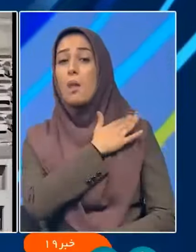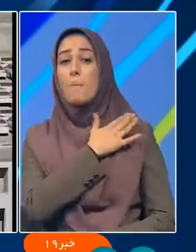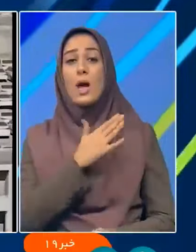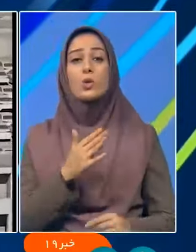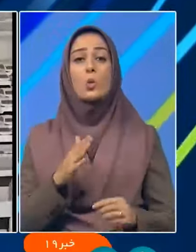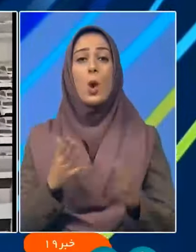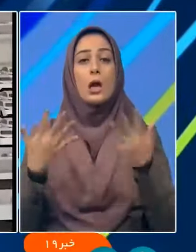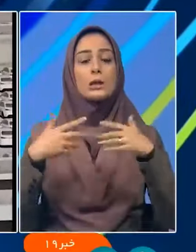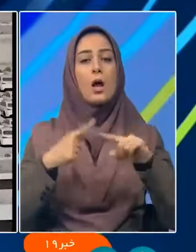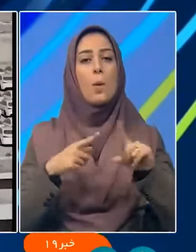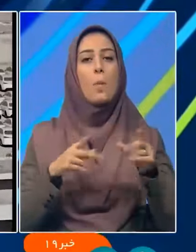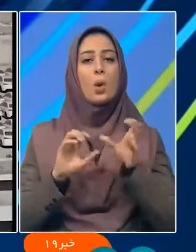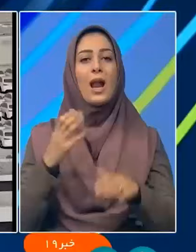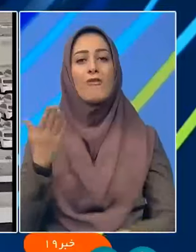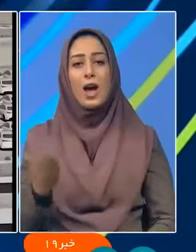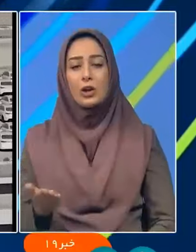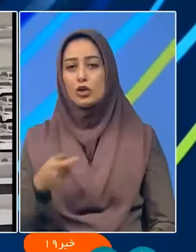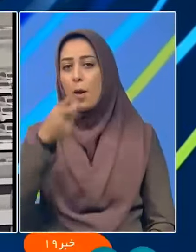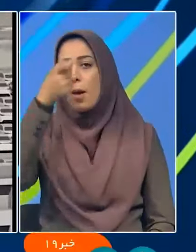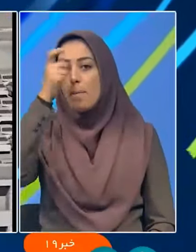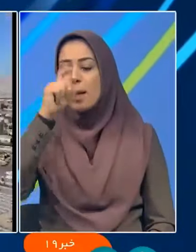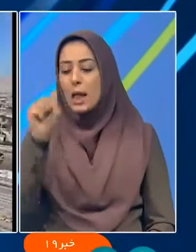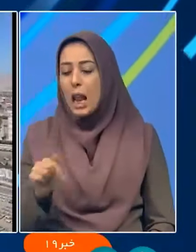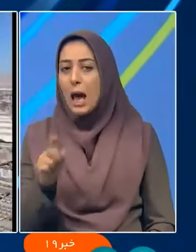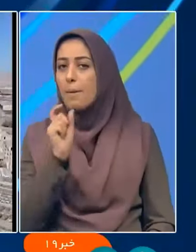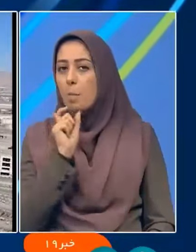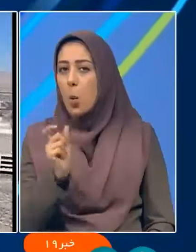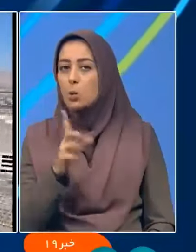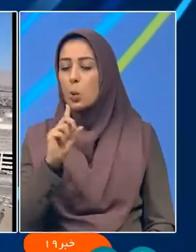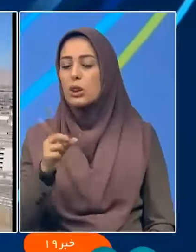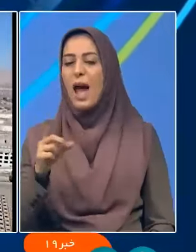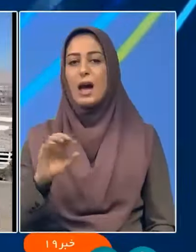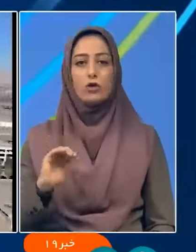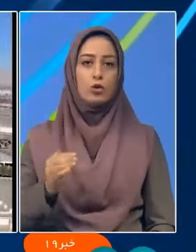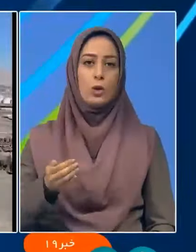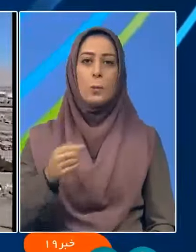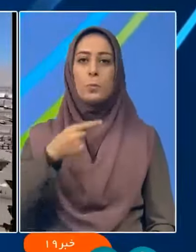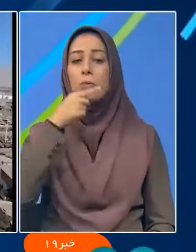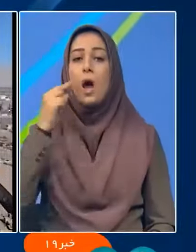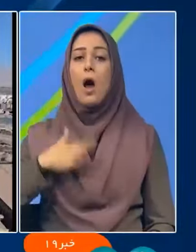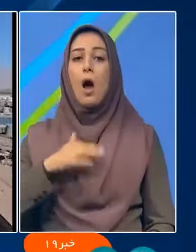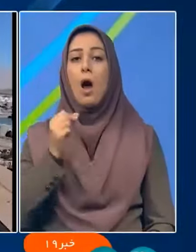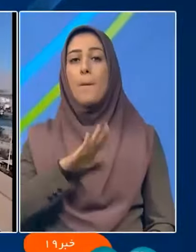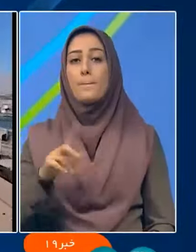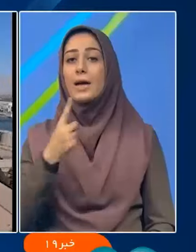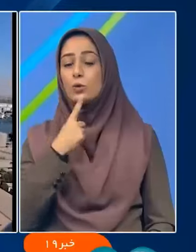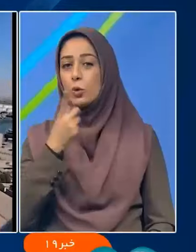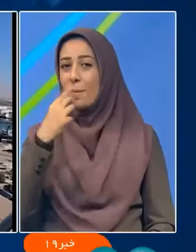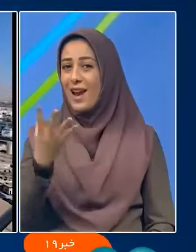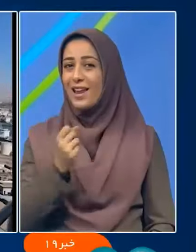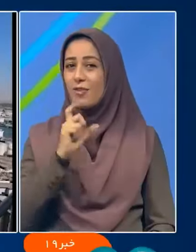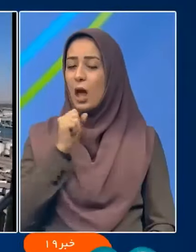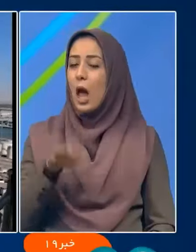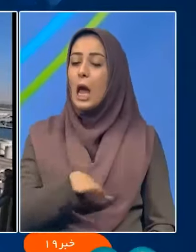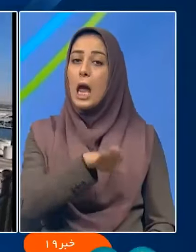از مهمترین عوامل اصلی معطلی این خودروها در گمرک است. آقای منصوری تاکید کرد برای احقاق حقوق عامه و